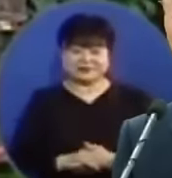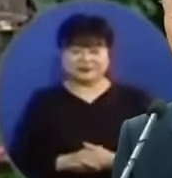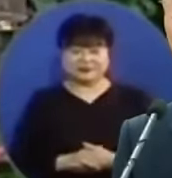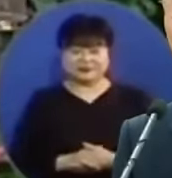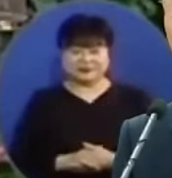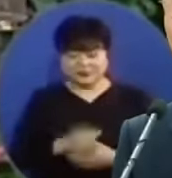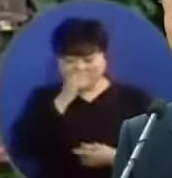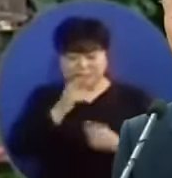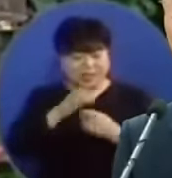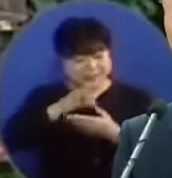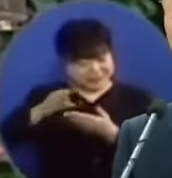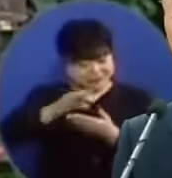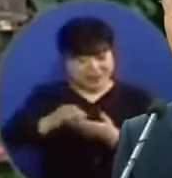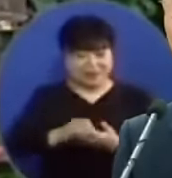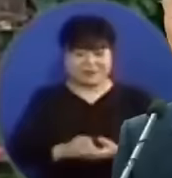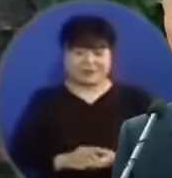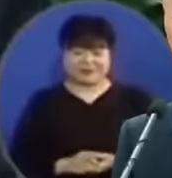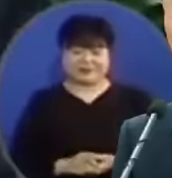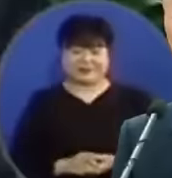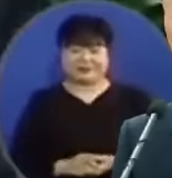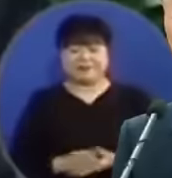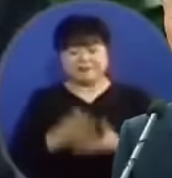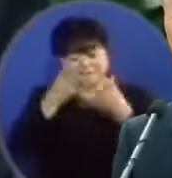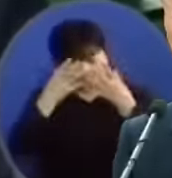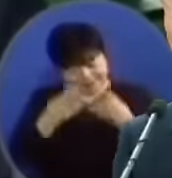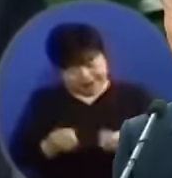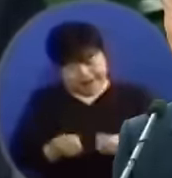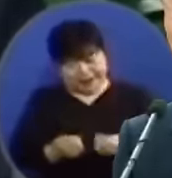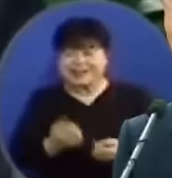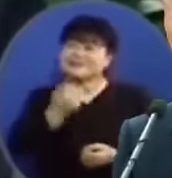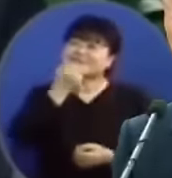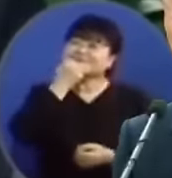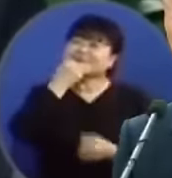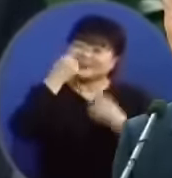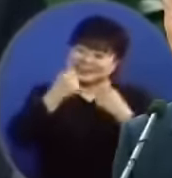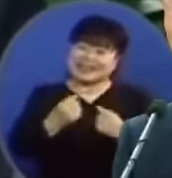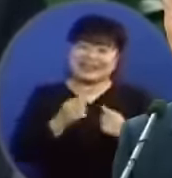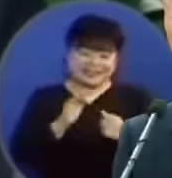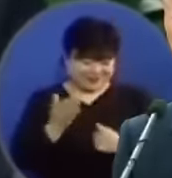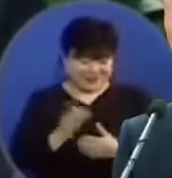긍정적인 말을 하고 우리가 될 수만 있으면 많이 웃고 살아야 되는 것입니다.